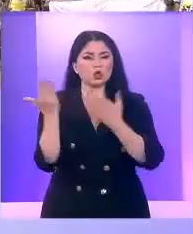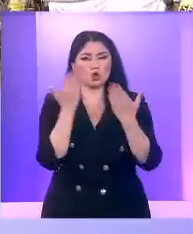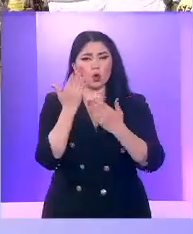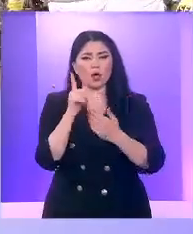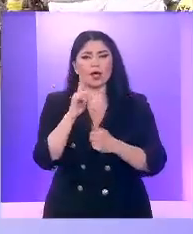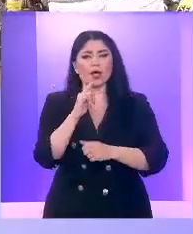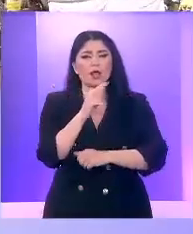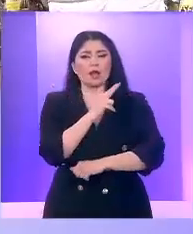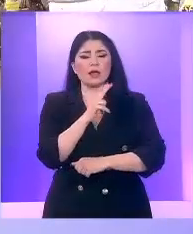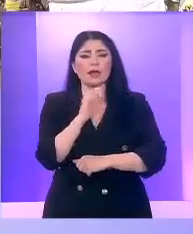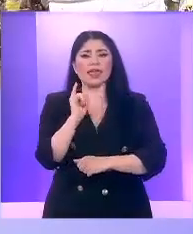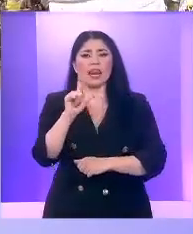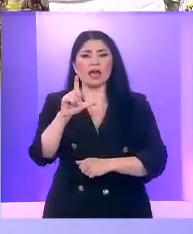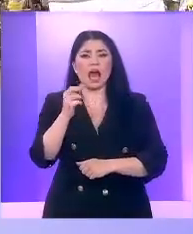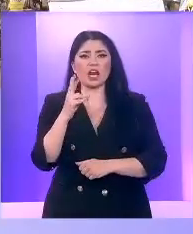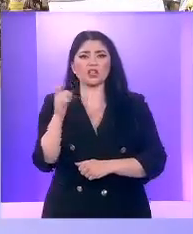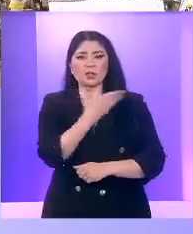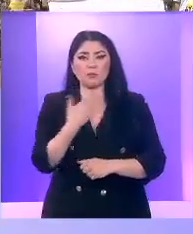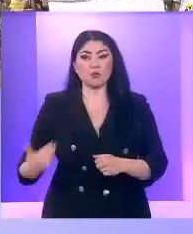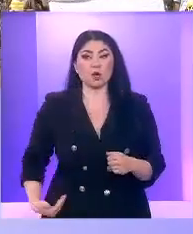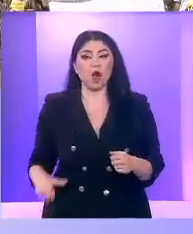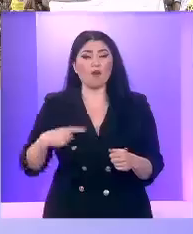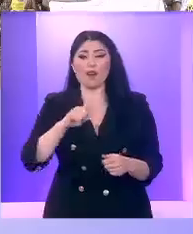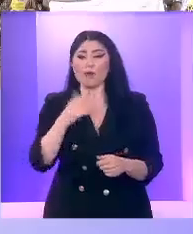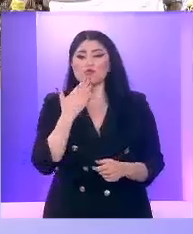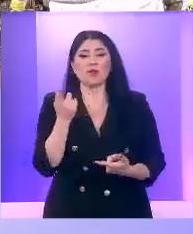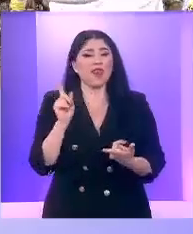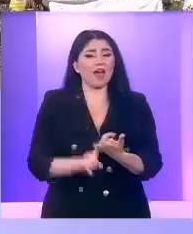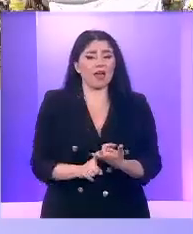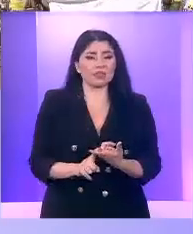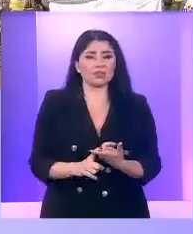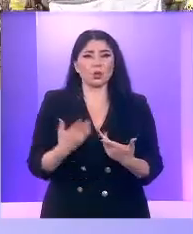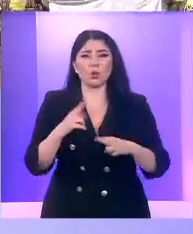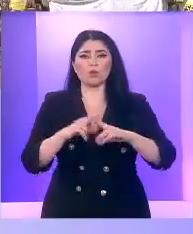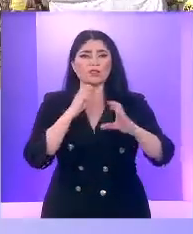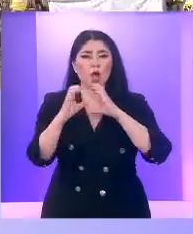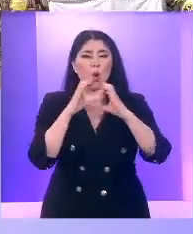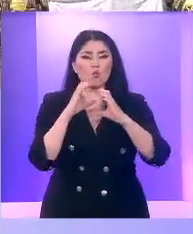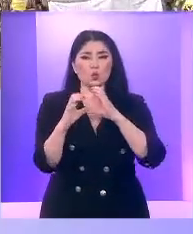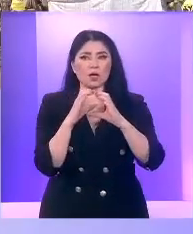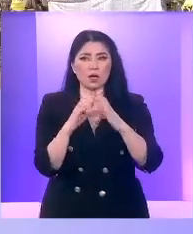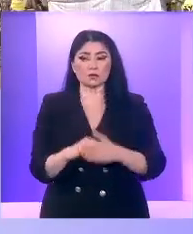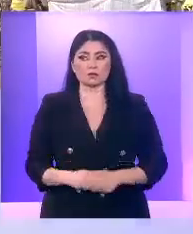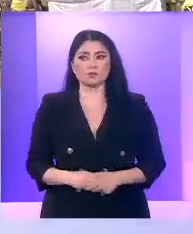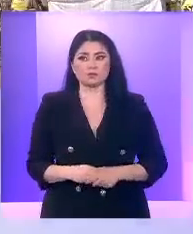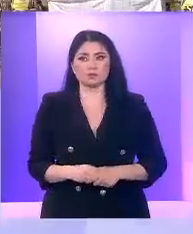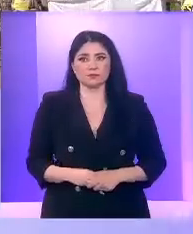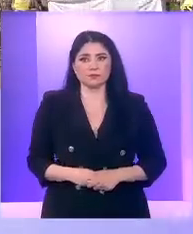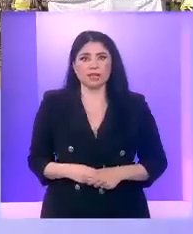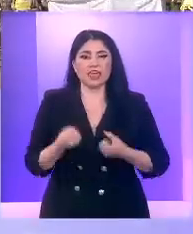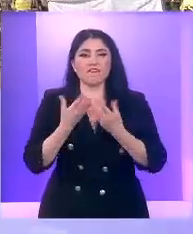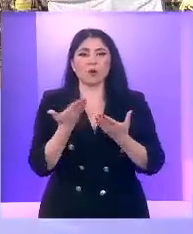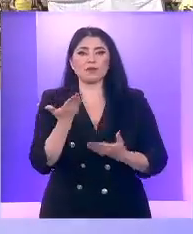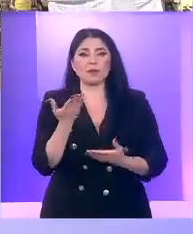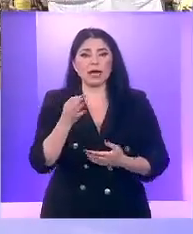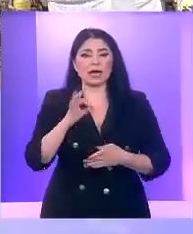Ile Caragiale din București. Au fost nemulțumiri legate de comunicarea, de mesajele pe care le-au